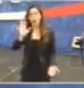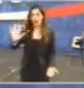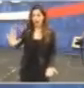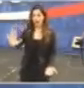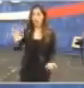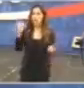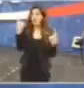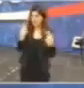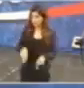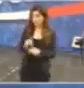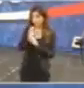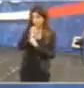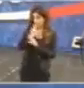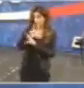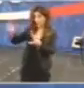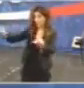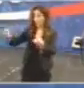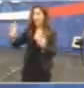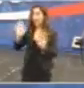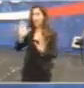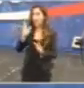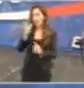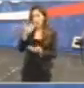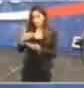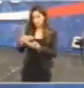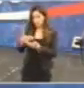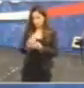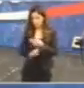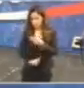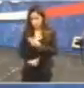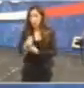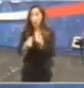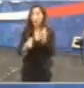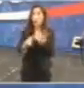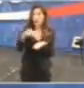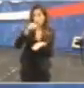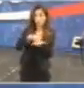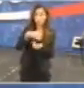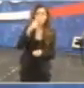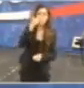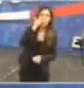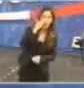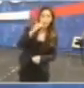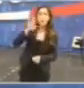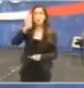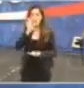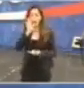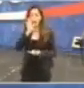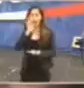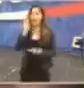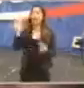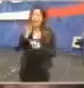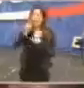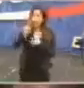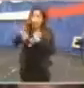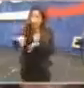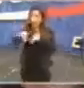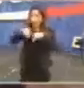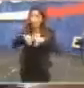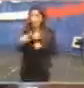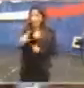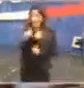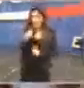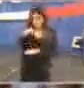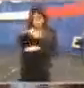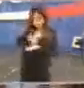viene al mondo se ci sono una mamma e un papà. E un bimbo viene adottato se ci sono una mamma